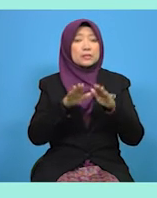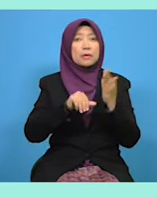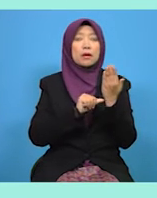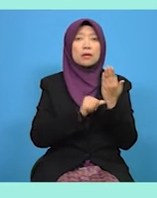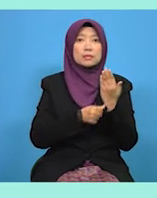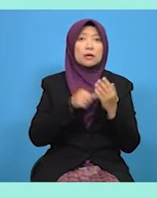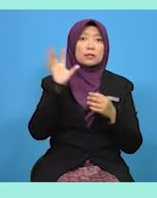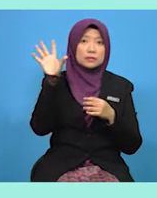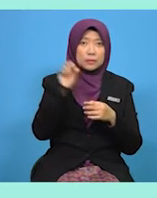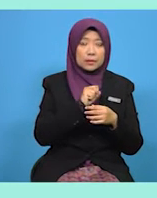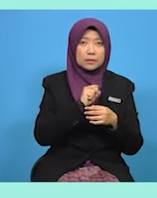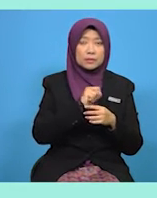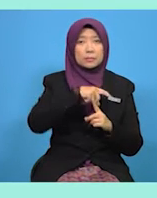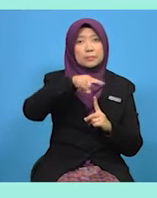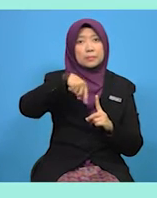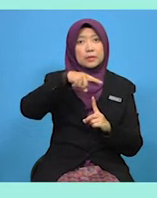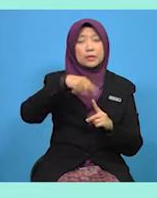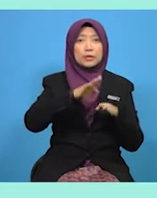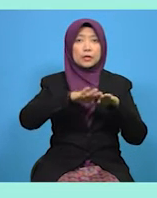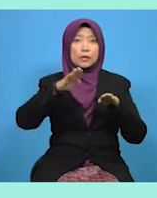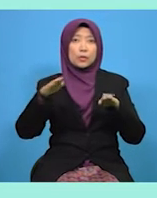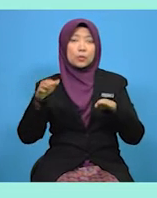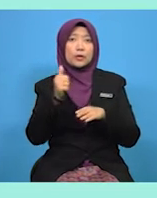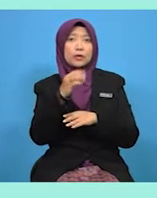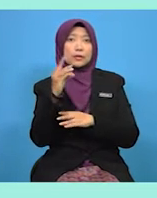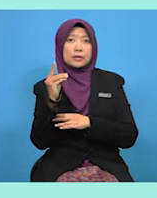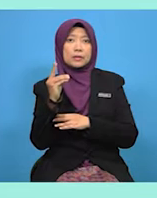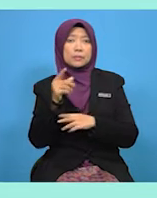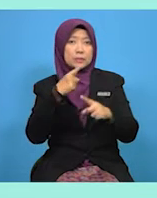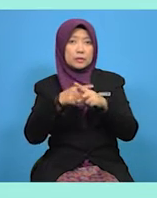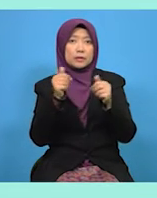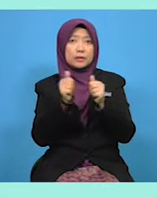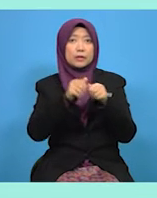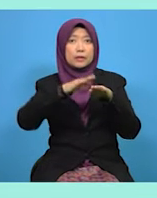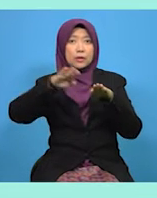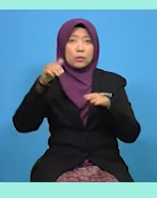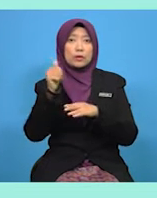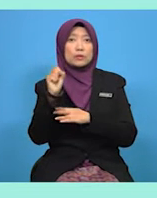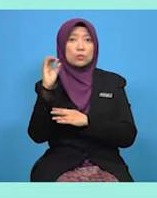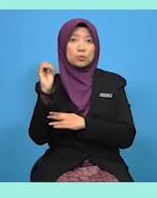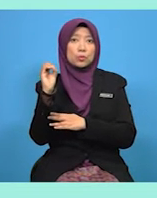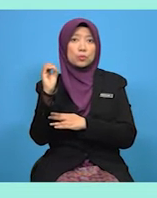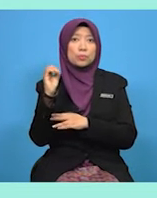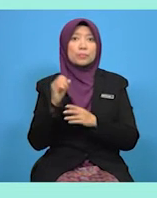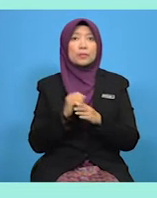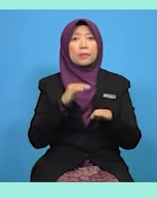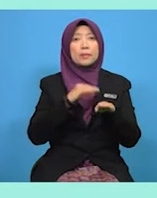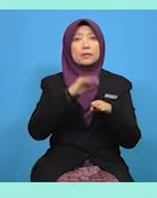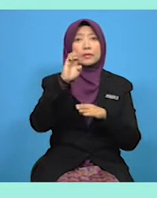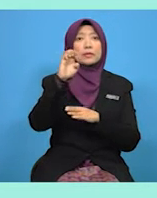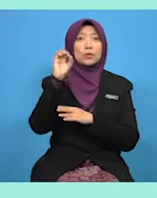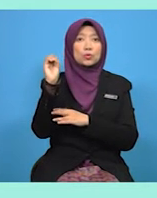keseimbangan asal dicapai apabila kilo AD bersilang dengan kilo AS 0